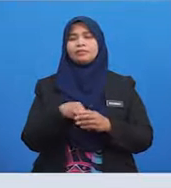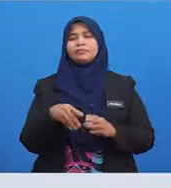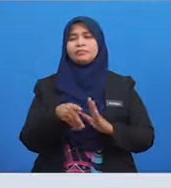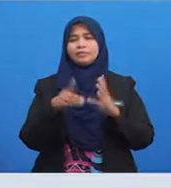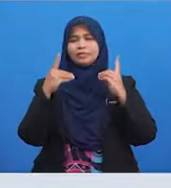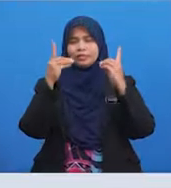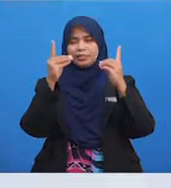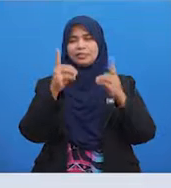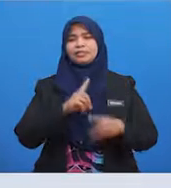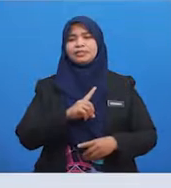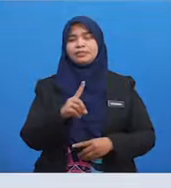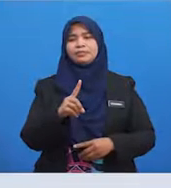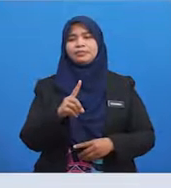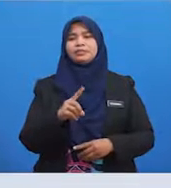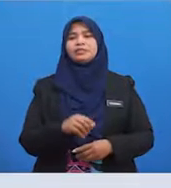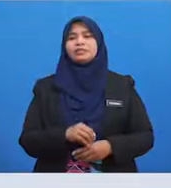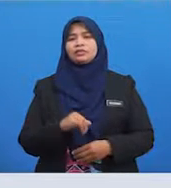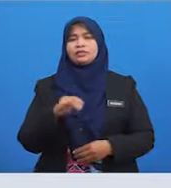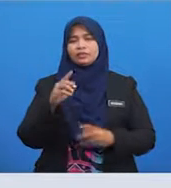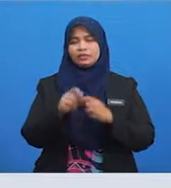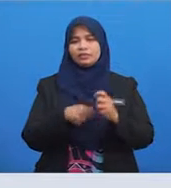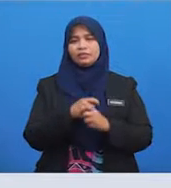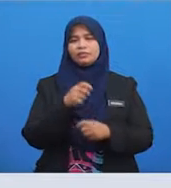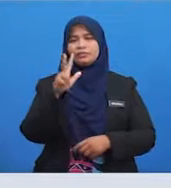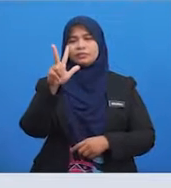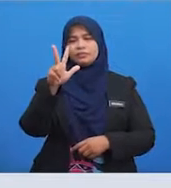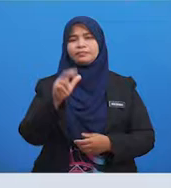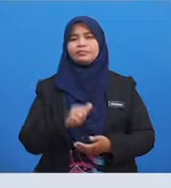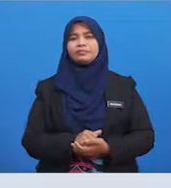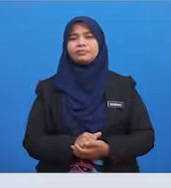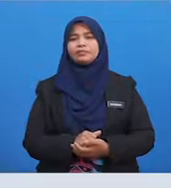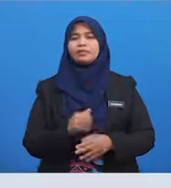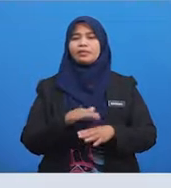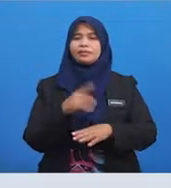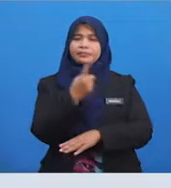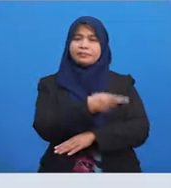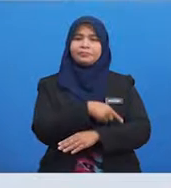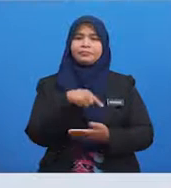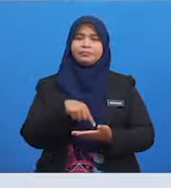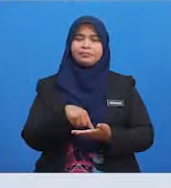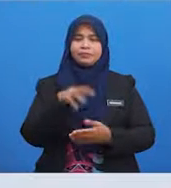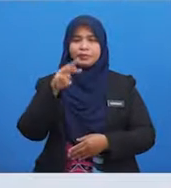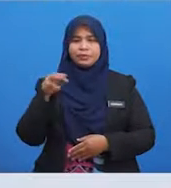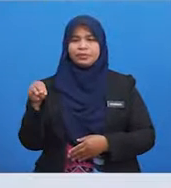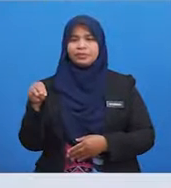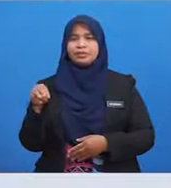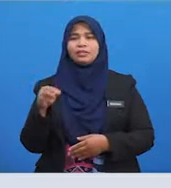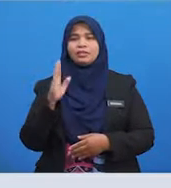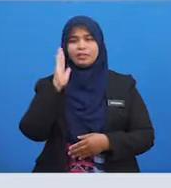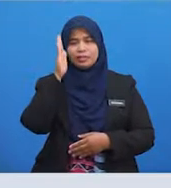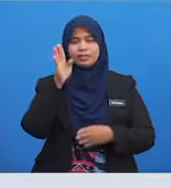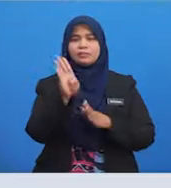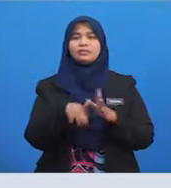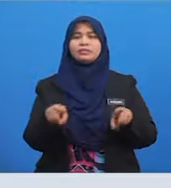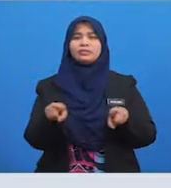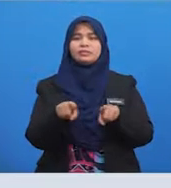subjek Pendidikan Islam tahun 3. Pada hari ini, murid-murid akan